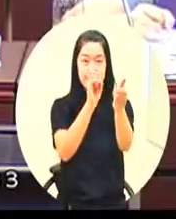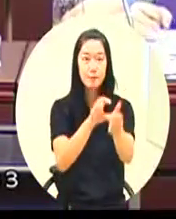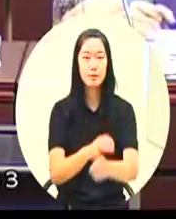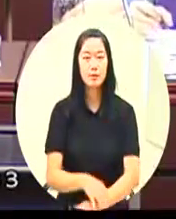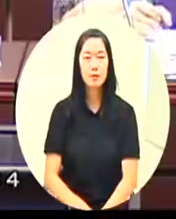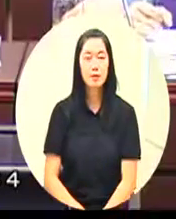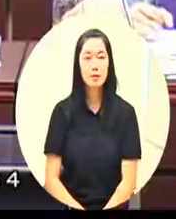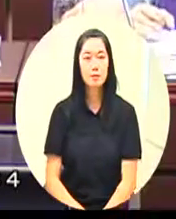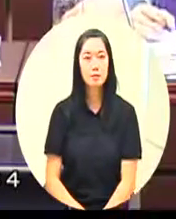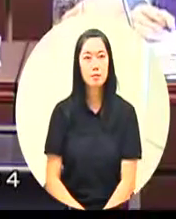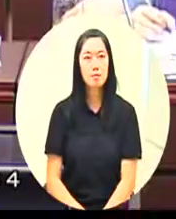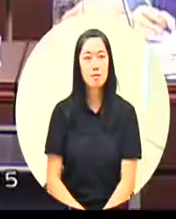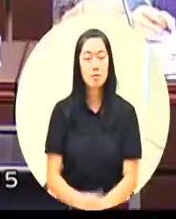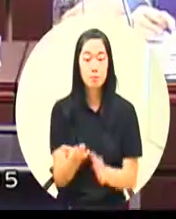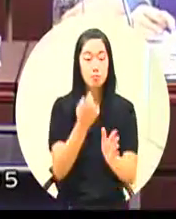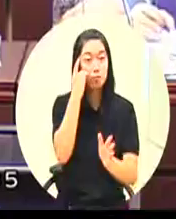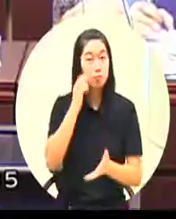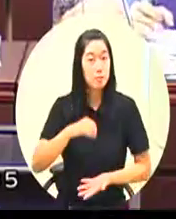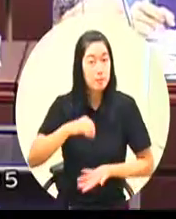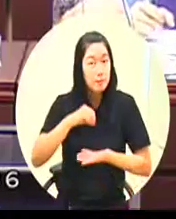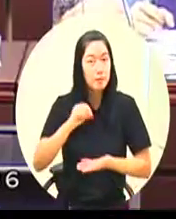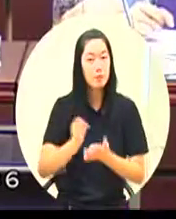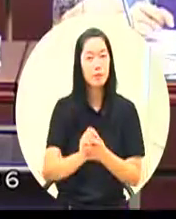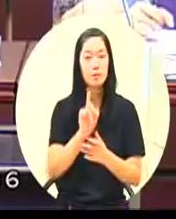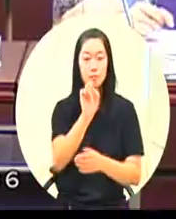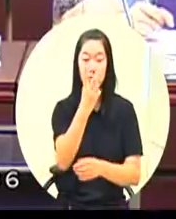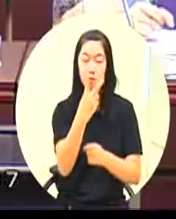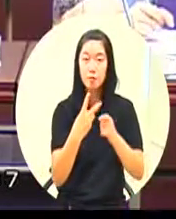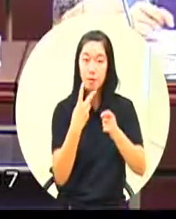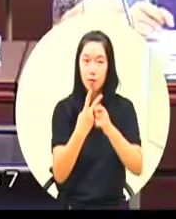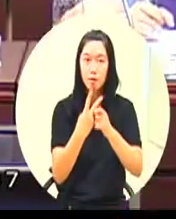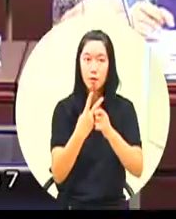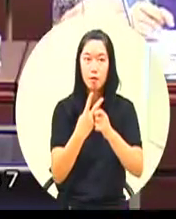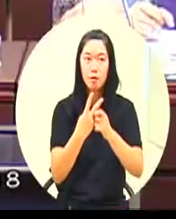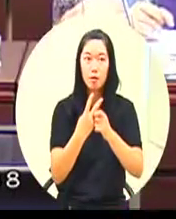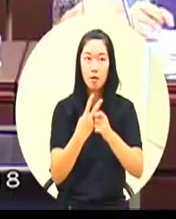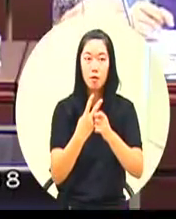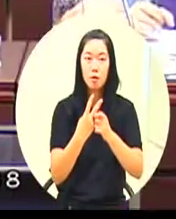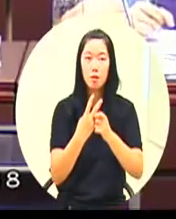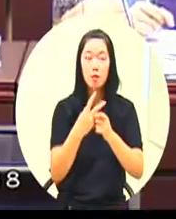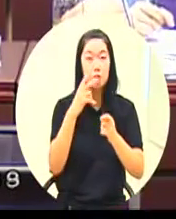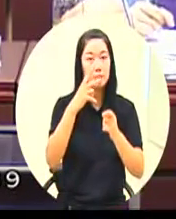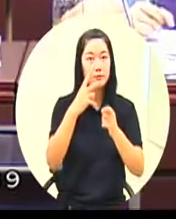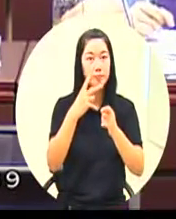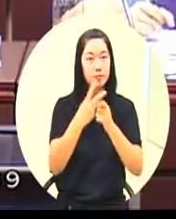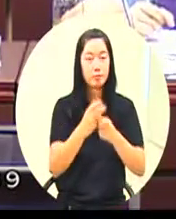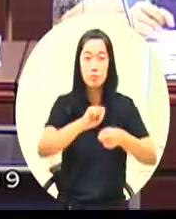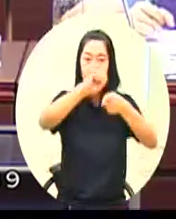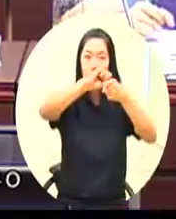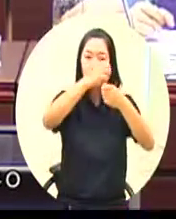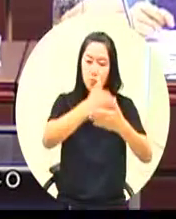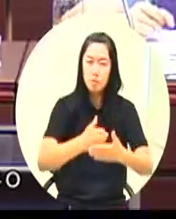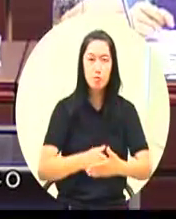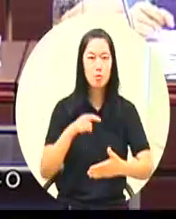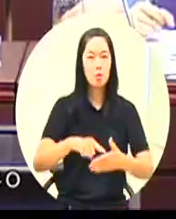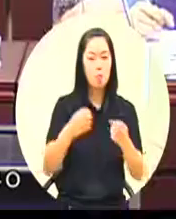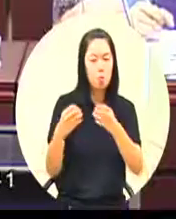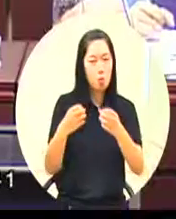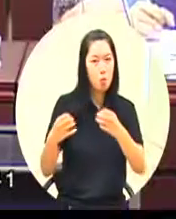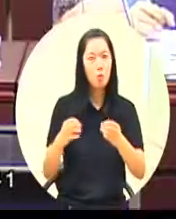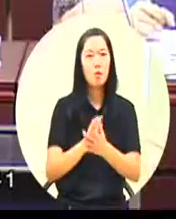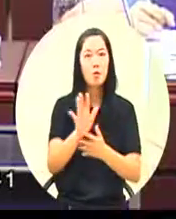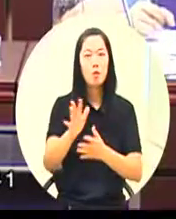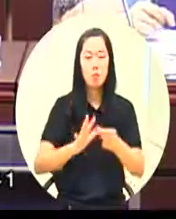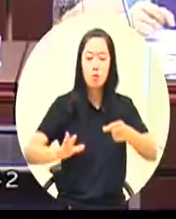就好，时间。 因为你刚刚提到这个十二年、到底是往下延伸或者往上延伸，其实有过很多讨论。在好几次的